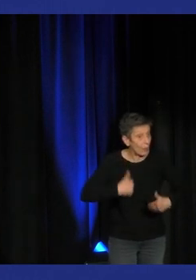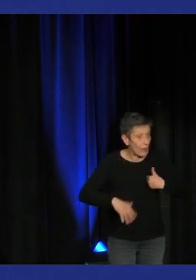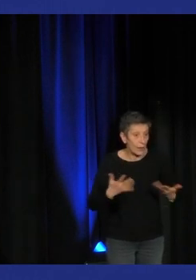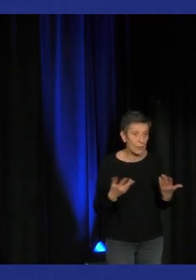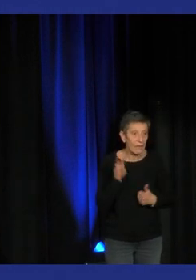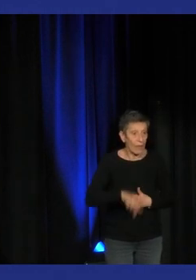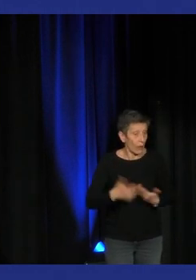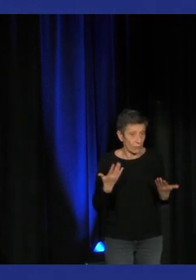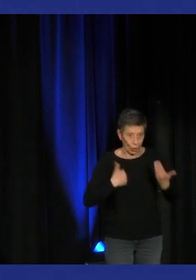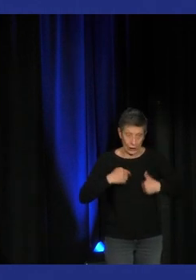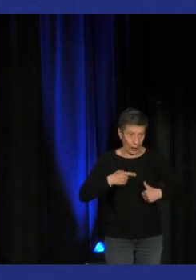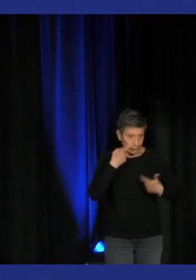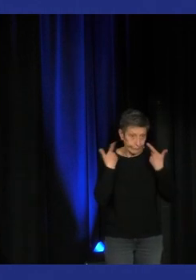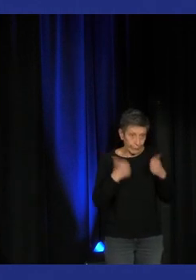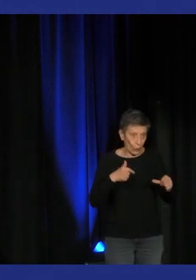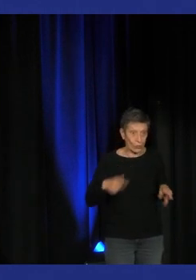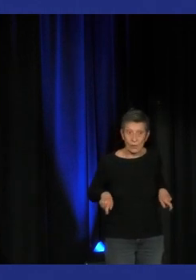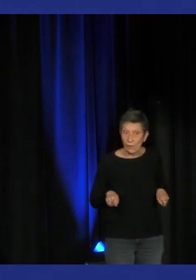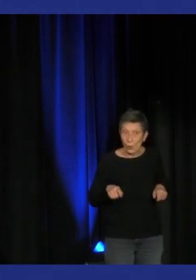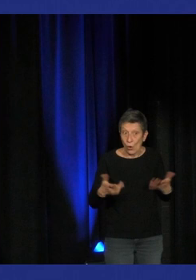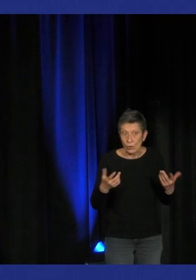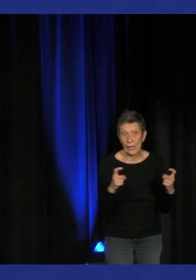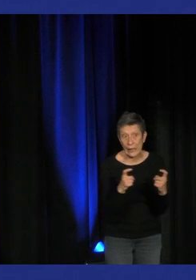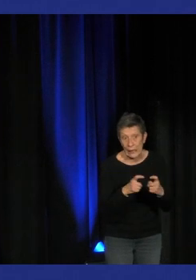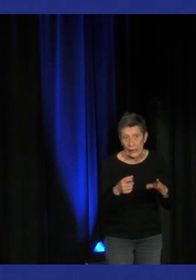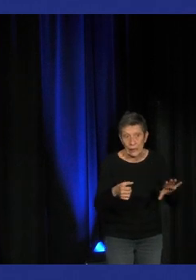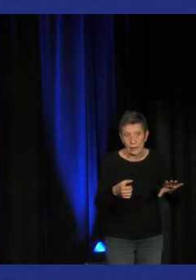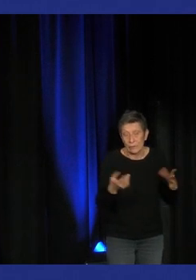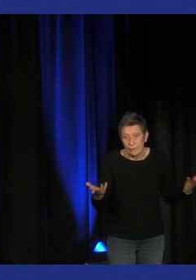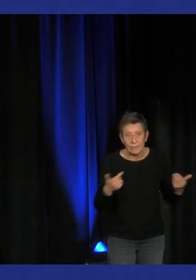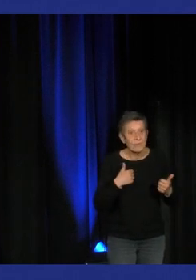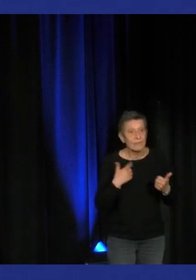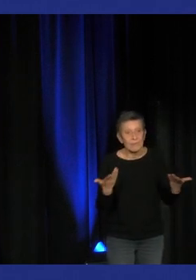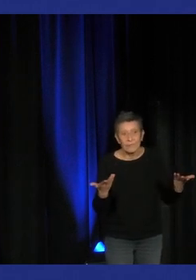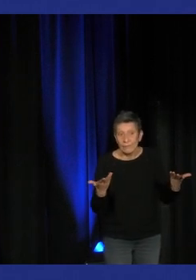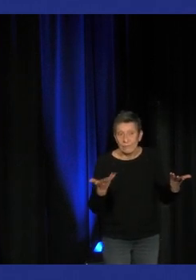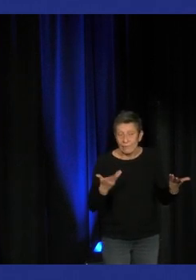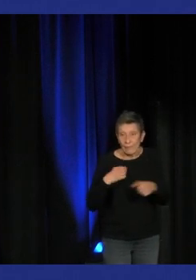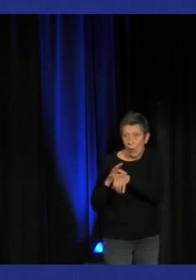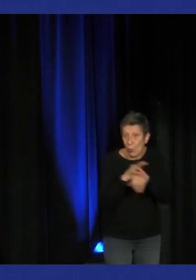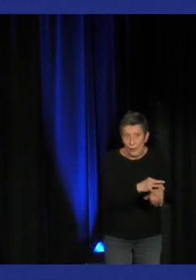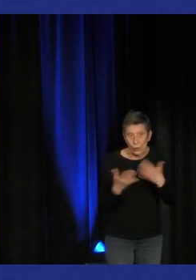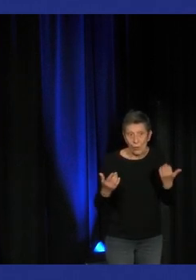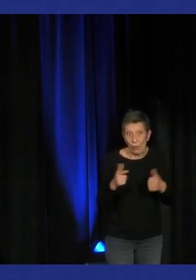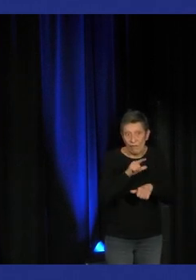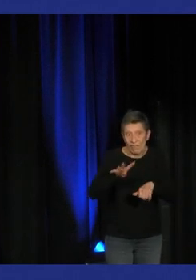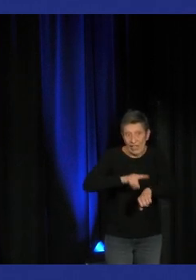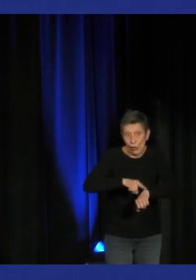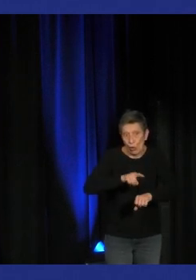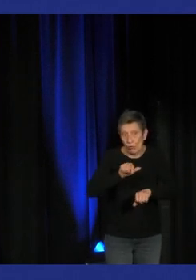handicap visible, je suis en fauteuil roulant électrique, voilà, je suis accompagnée H24 par des auxiliaires de